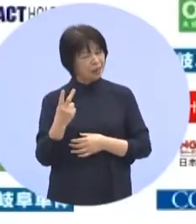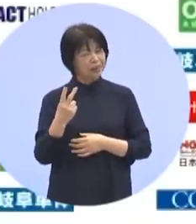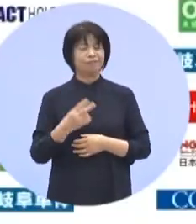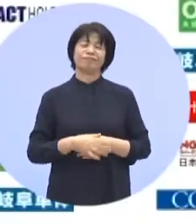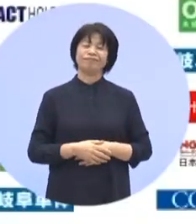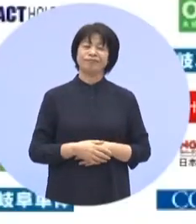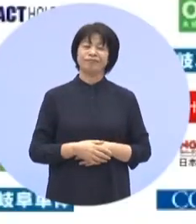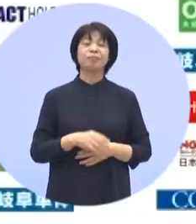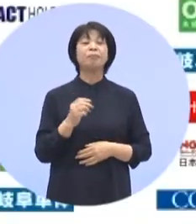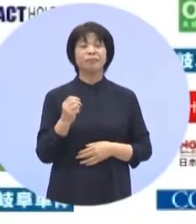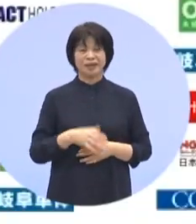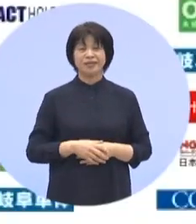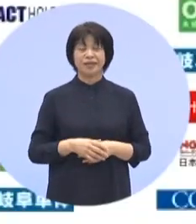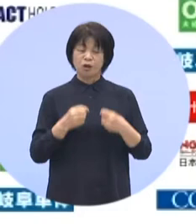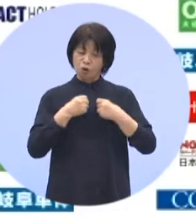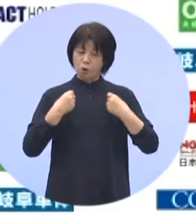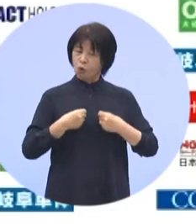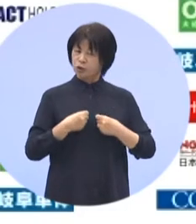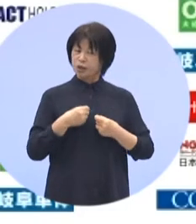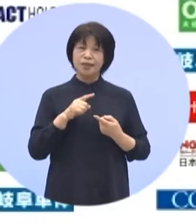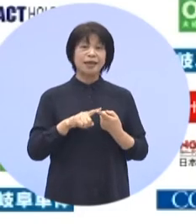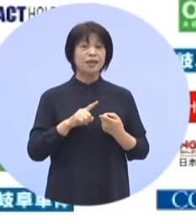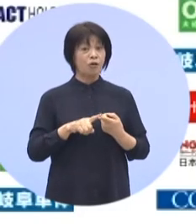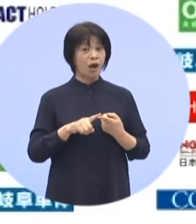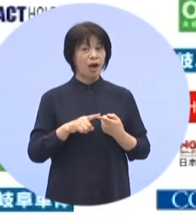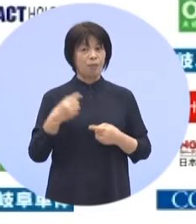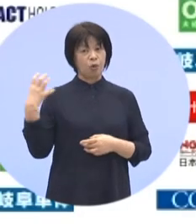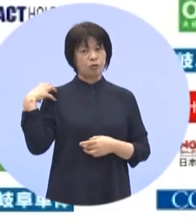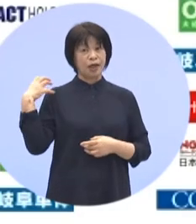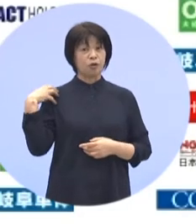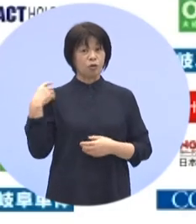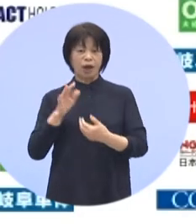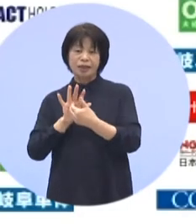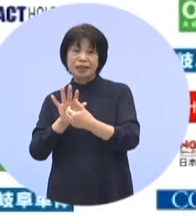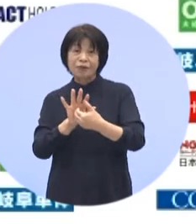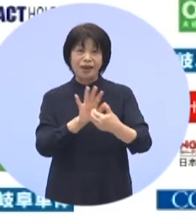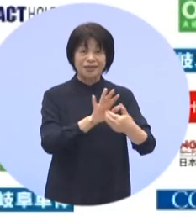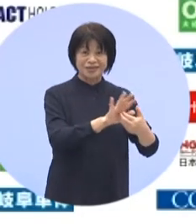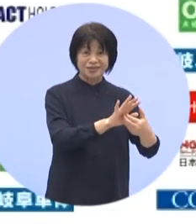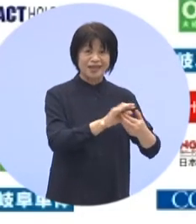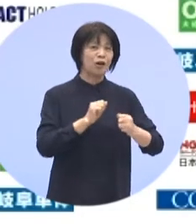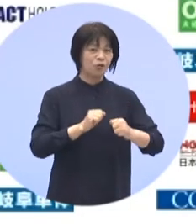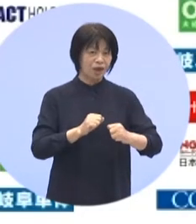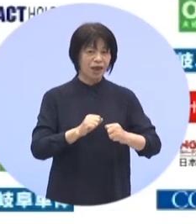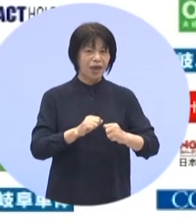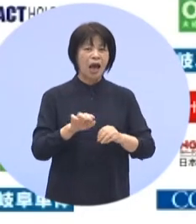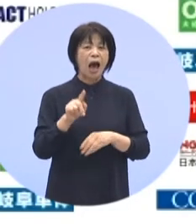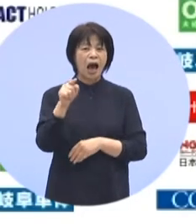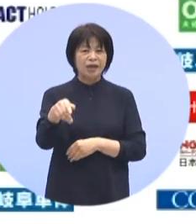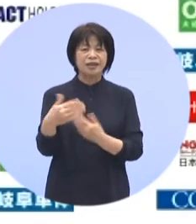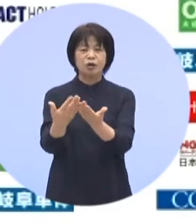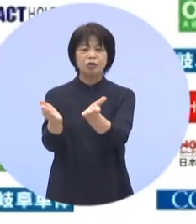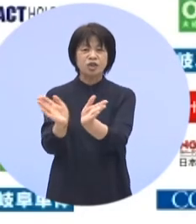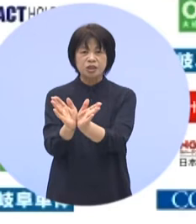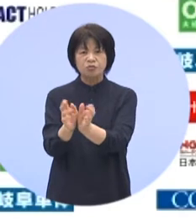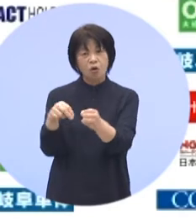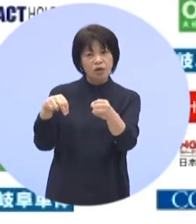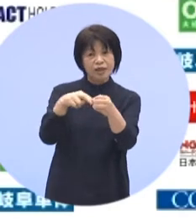。まあ、個人としてはやっぱりディフェンスの選手なんで、いかに失点数を減らしてっていう